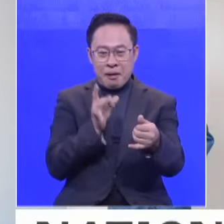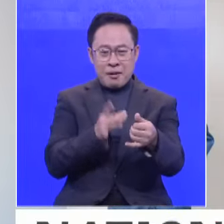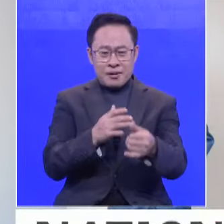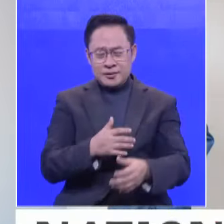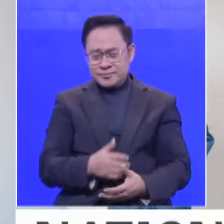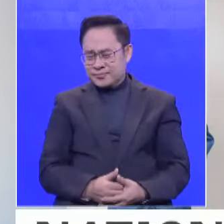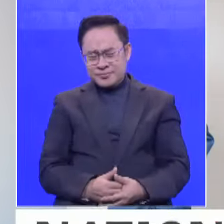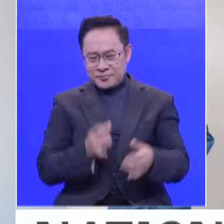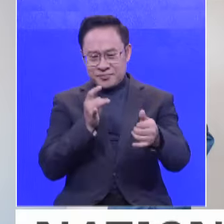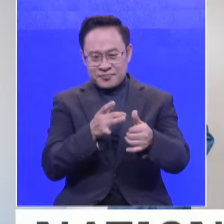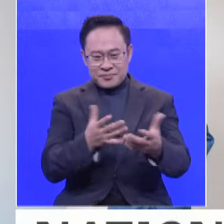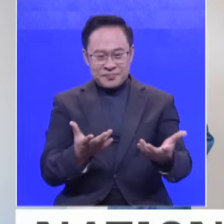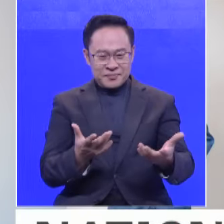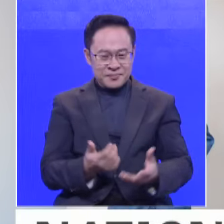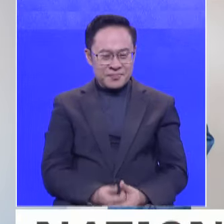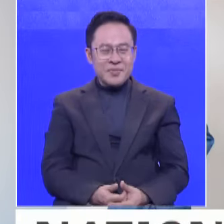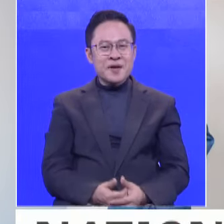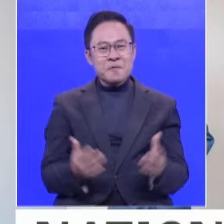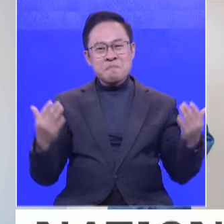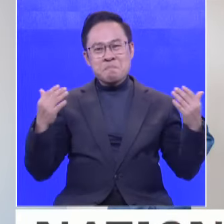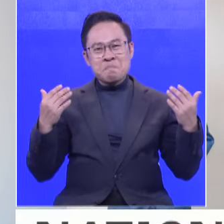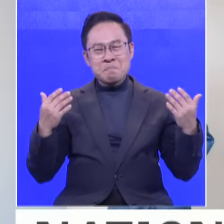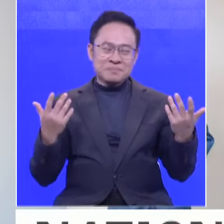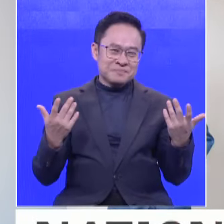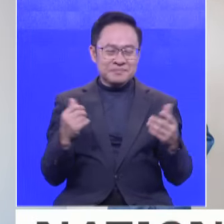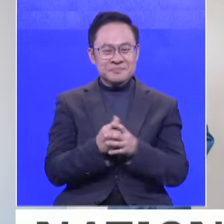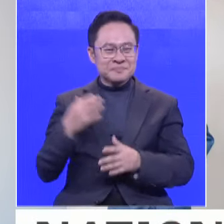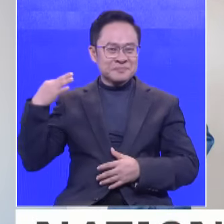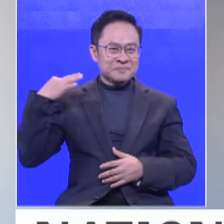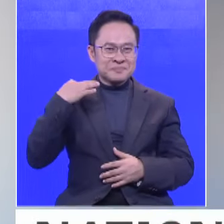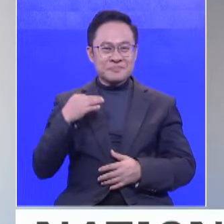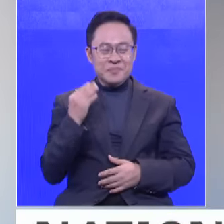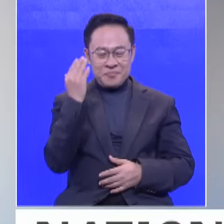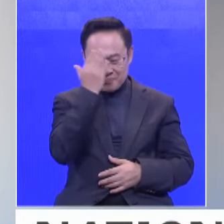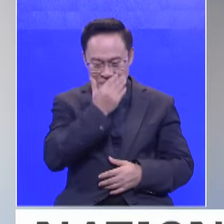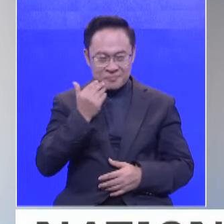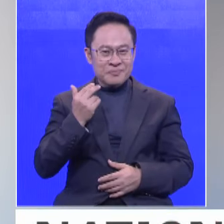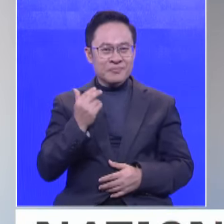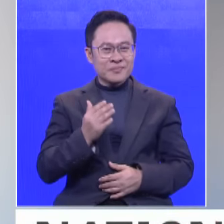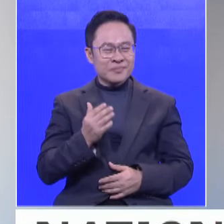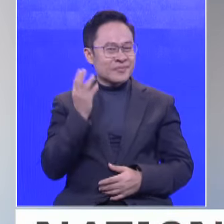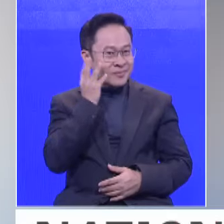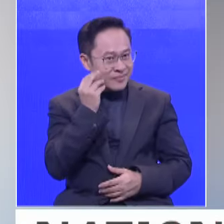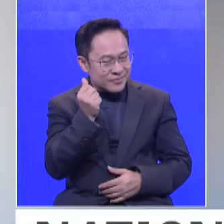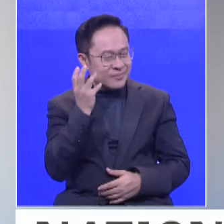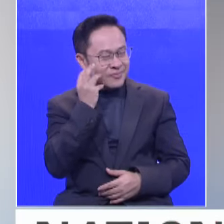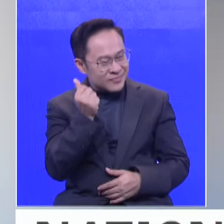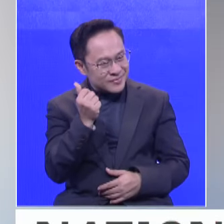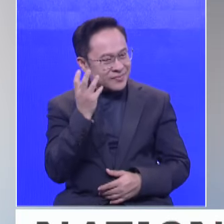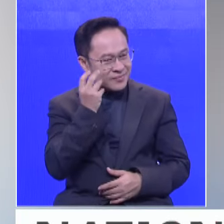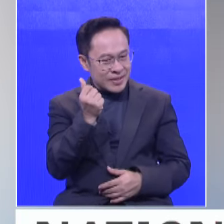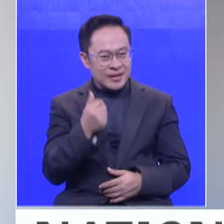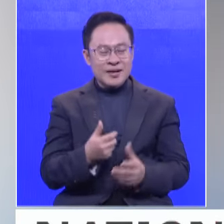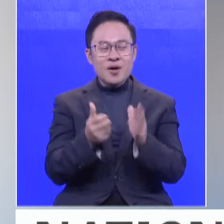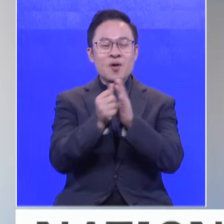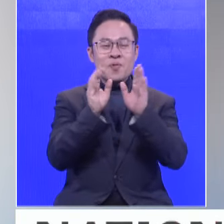ให้เธอหมดแล้วนายแบบเราเท่มากครับพี่ปอปอแล้วก็บอกว่าน่ารักแล้วดูคนก็เอาไป